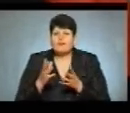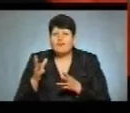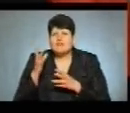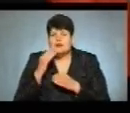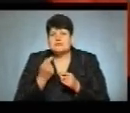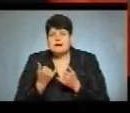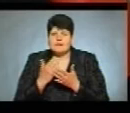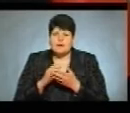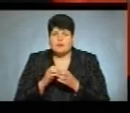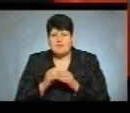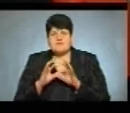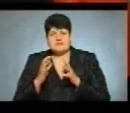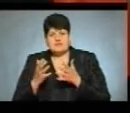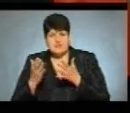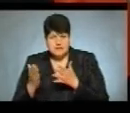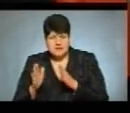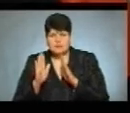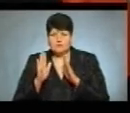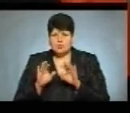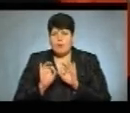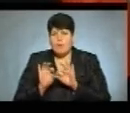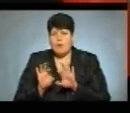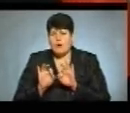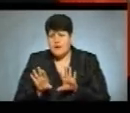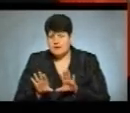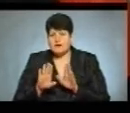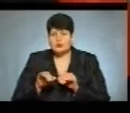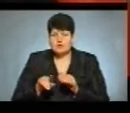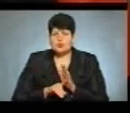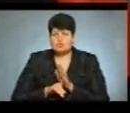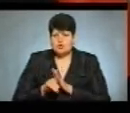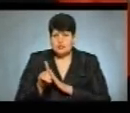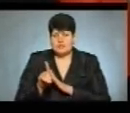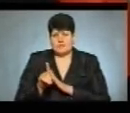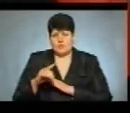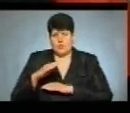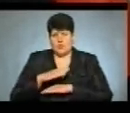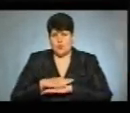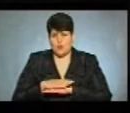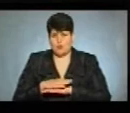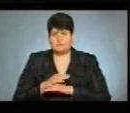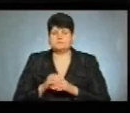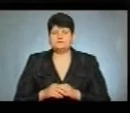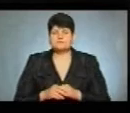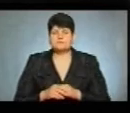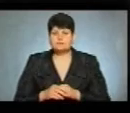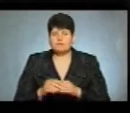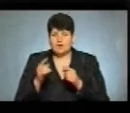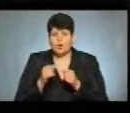є проблеми в світі, ми будемо пояснювати, і тоді вже розпочнемо сам урок більш сфокусований на певні цілі. Конкретно ми